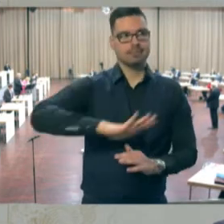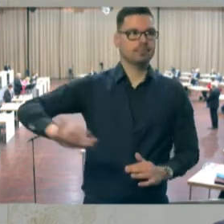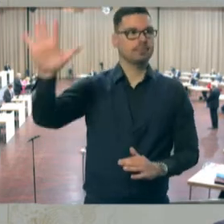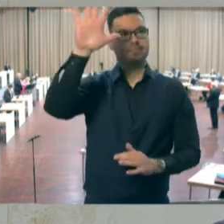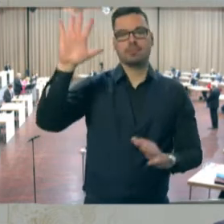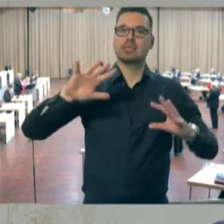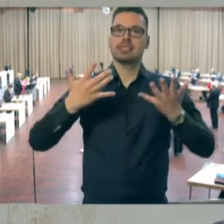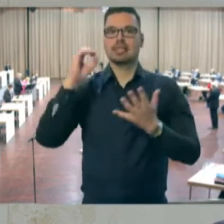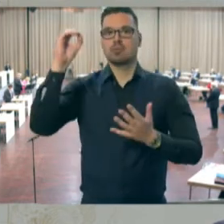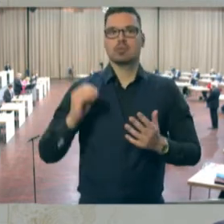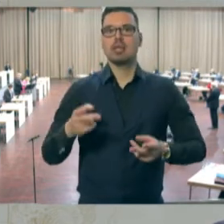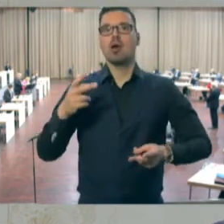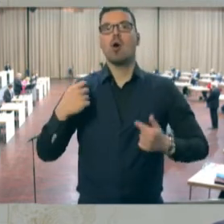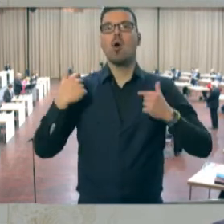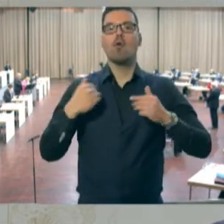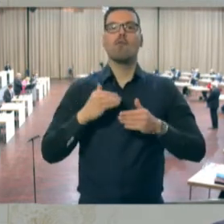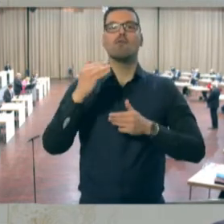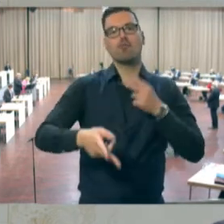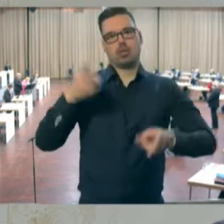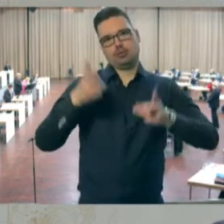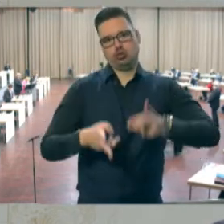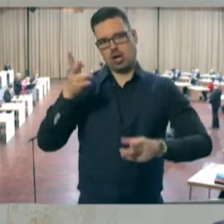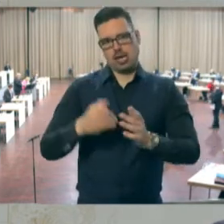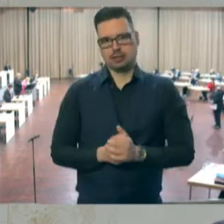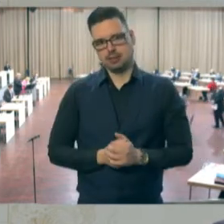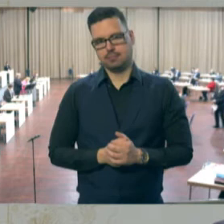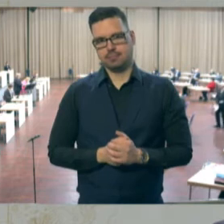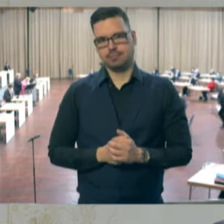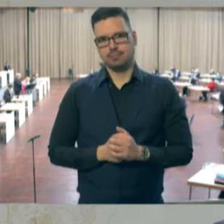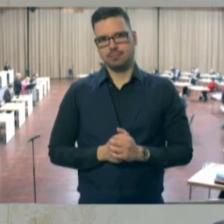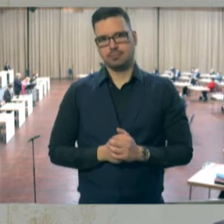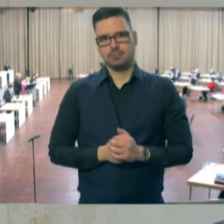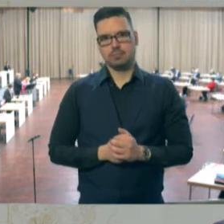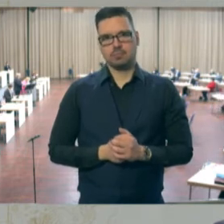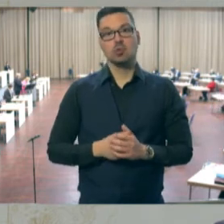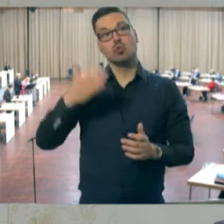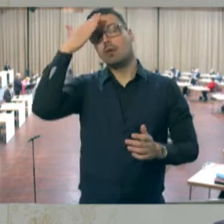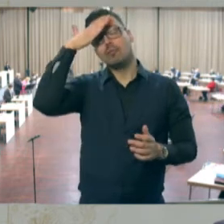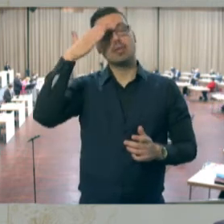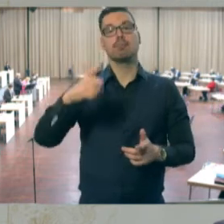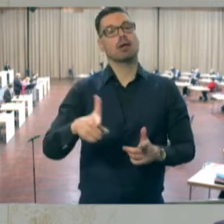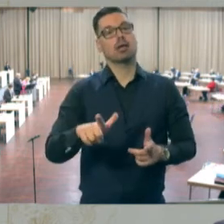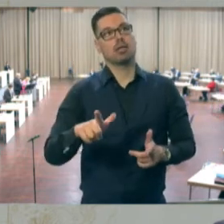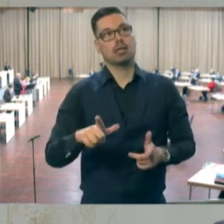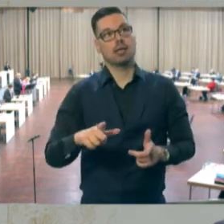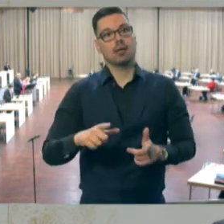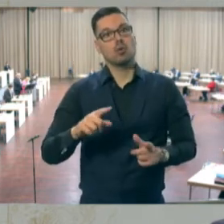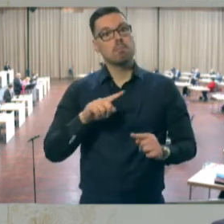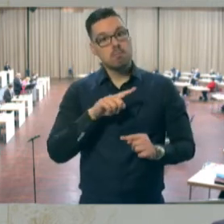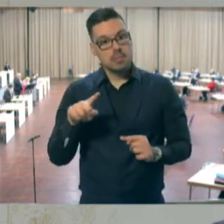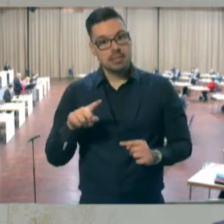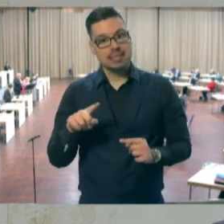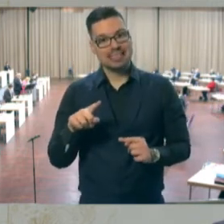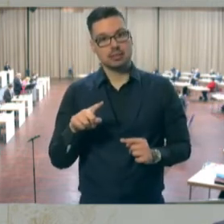der Kinder tragen Folgeschäden davon. Eine Krankheit, die nicht nur Fieber verursacht, sondern die mindestens